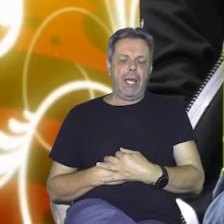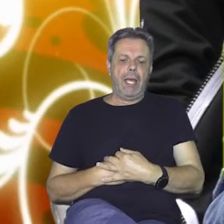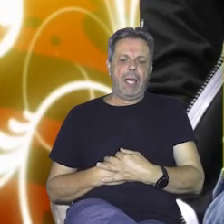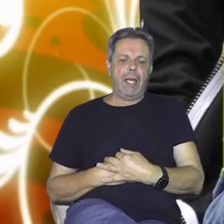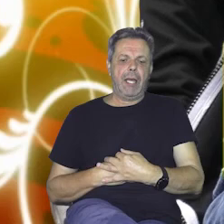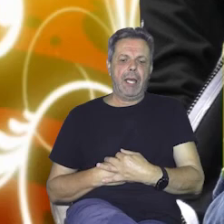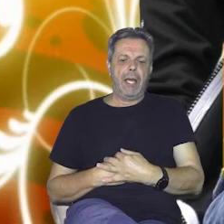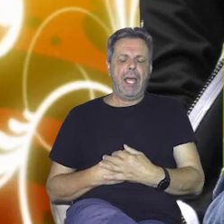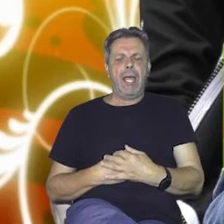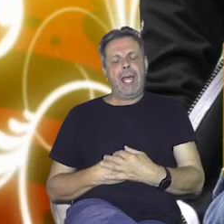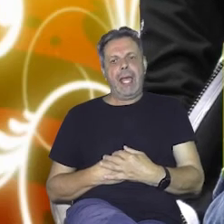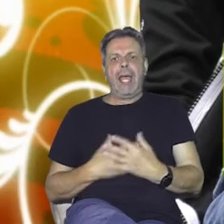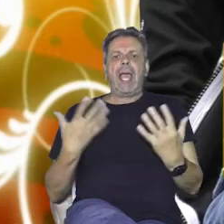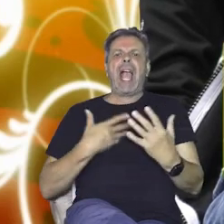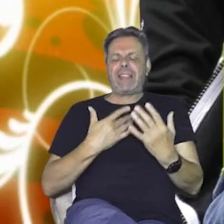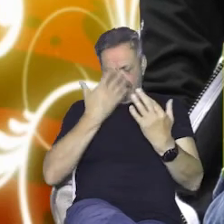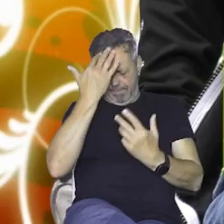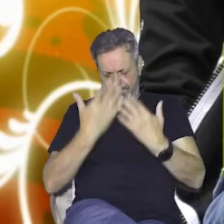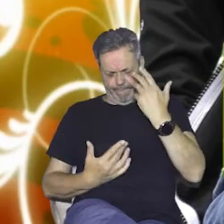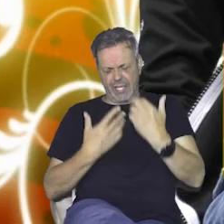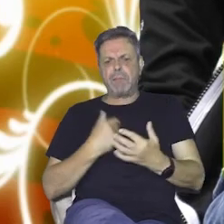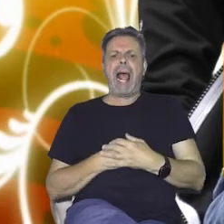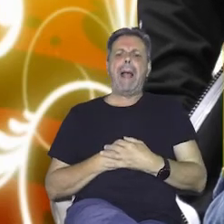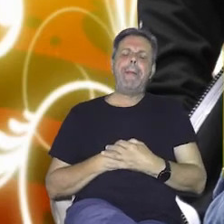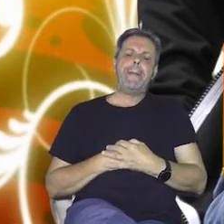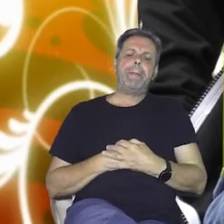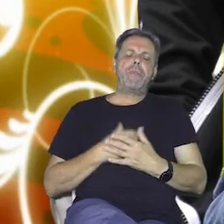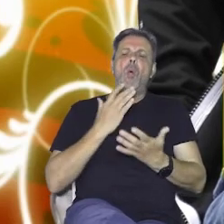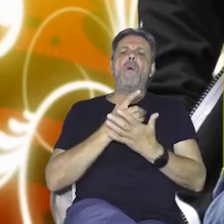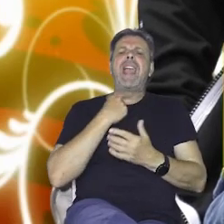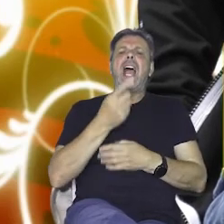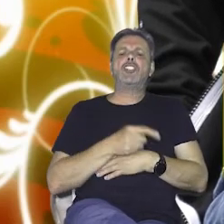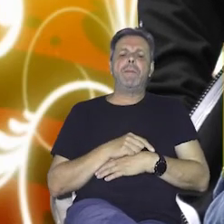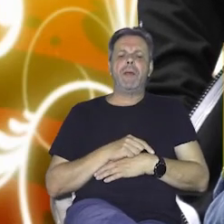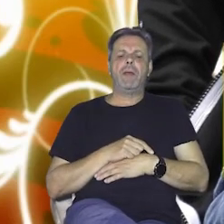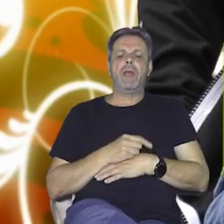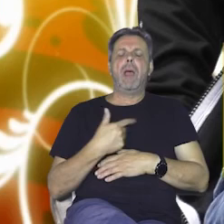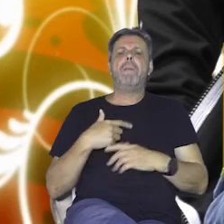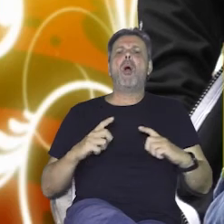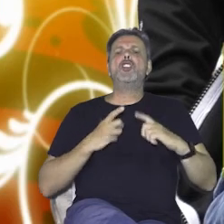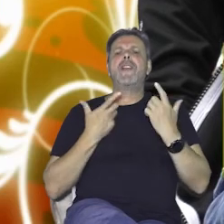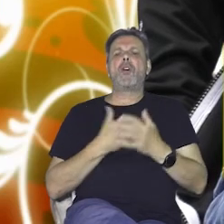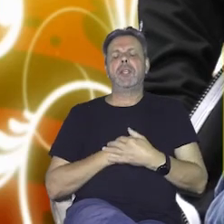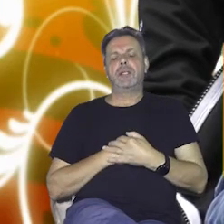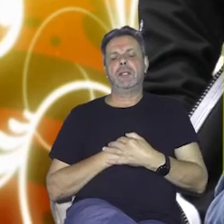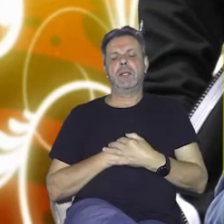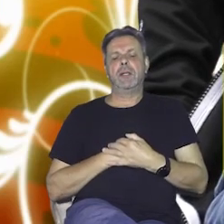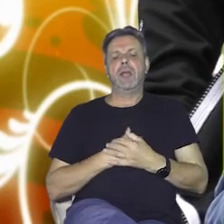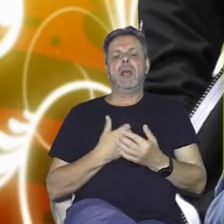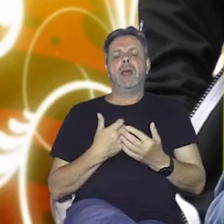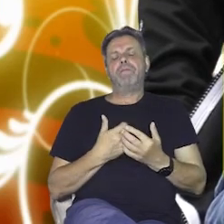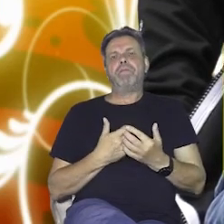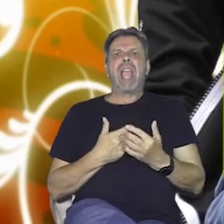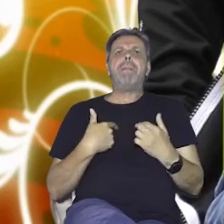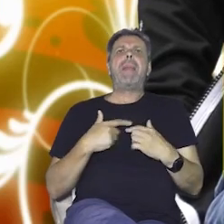zbrojio? Kad zbrajam i sve... Ja uvijek kažem, moj život, mene u životu